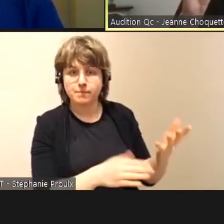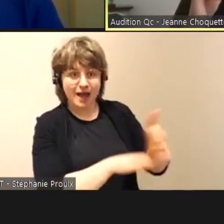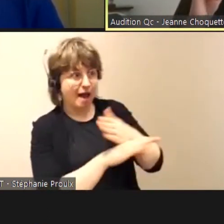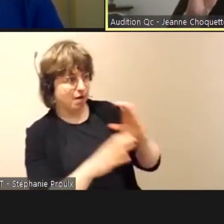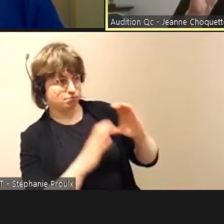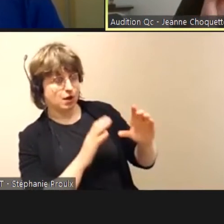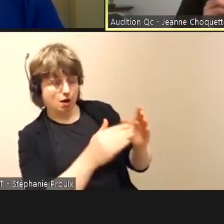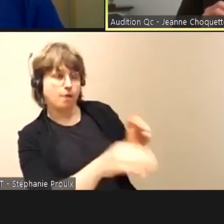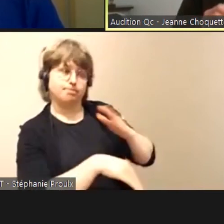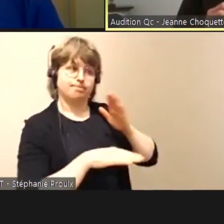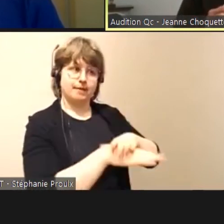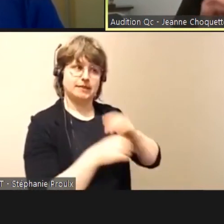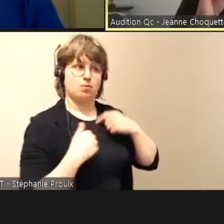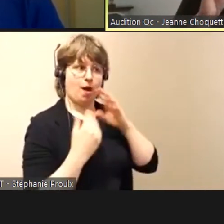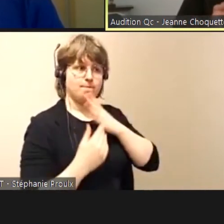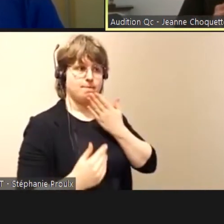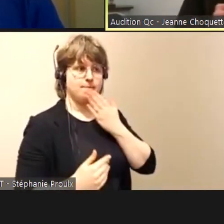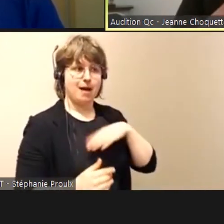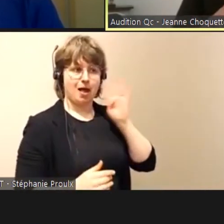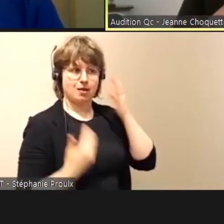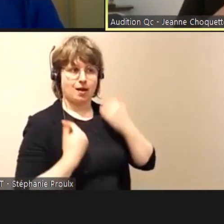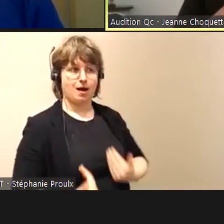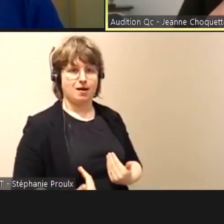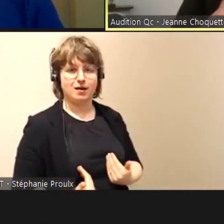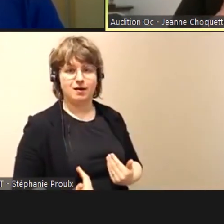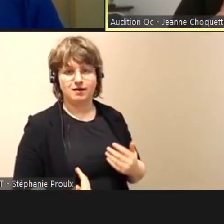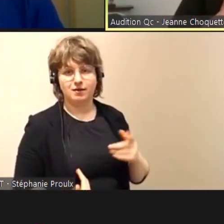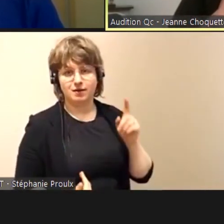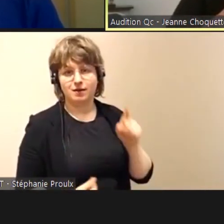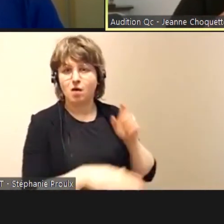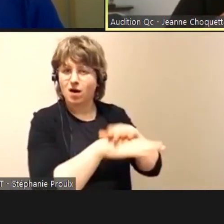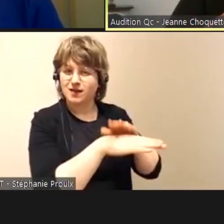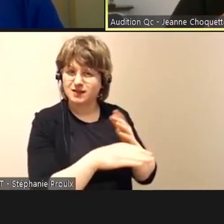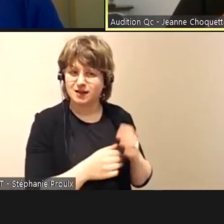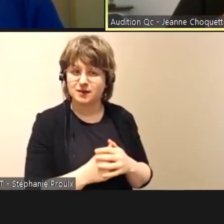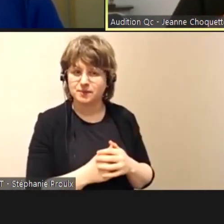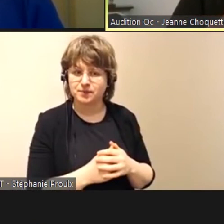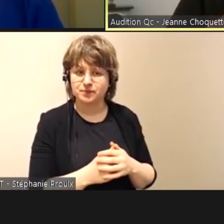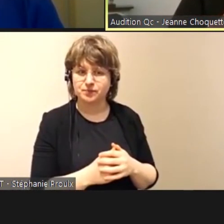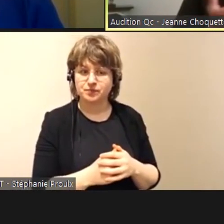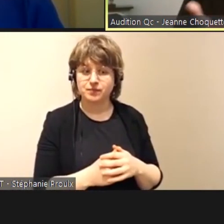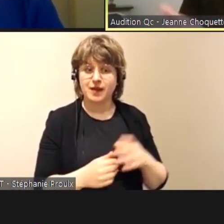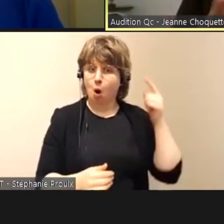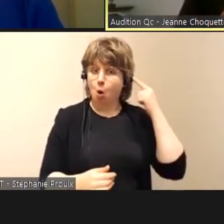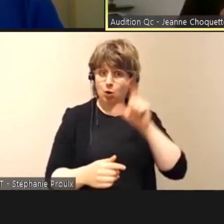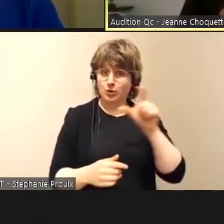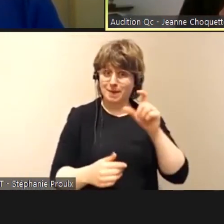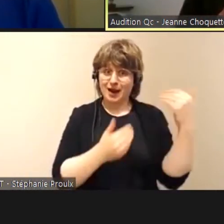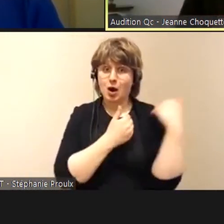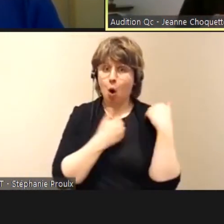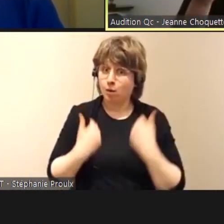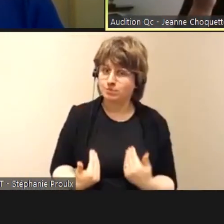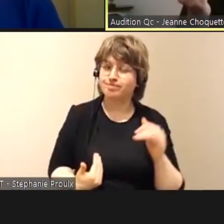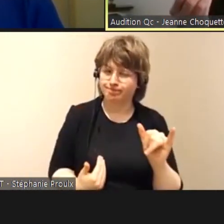d'échanger. C'est exactement le rôle, en fait, un des rôles d'Audition Québec. Depuis le début